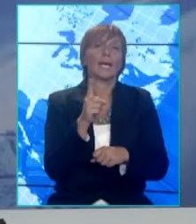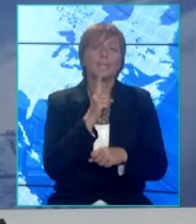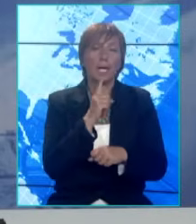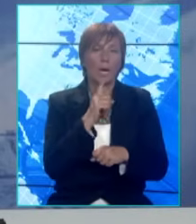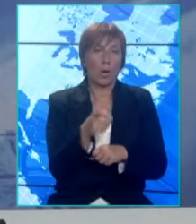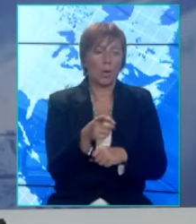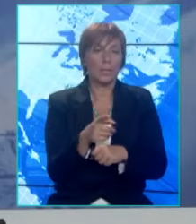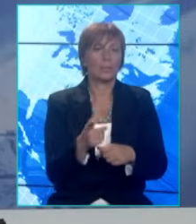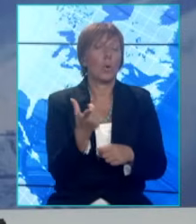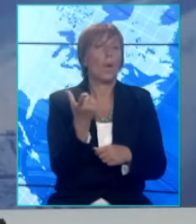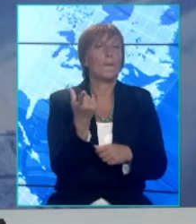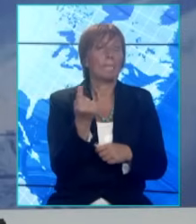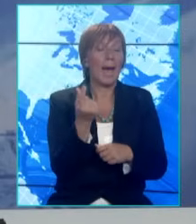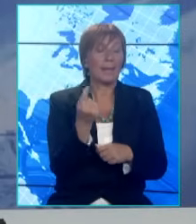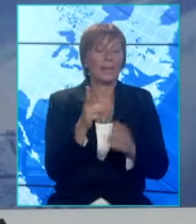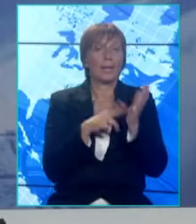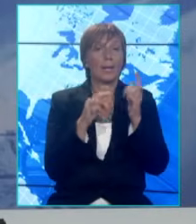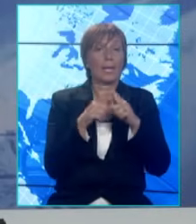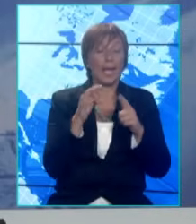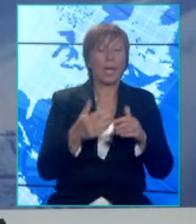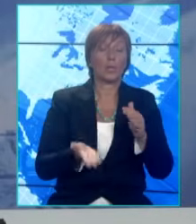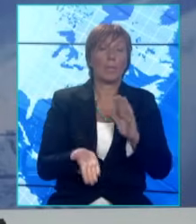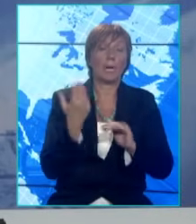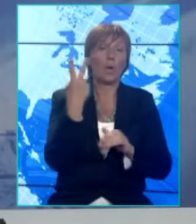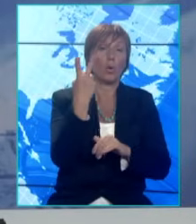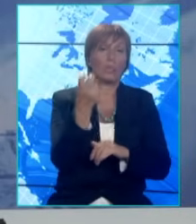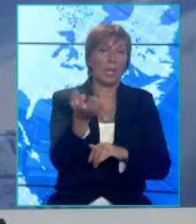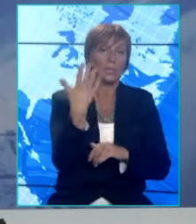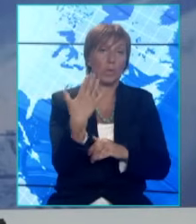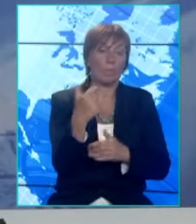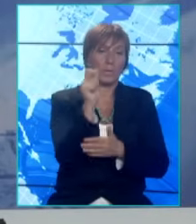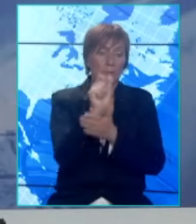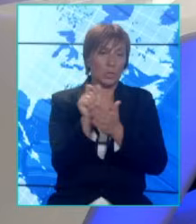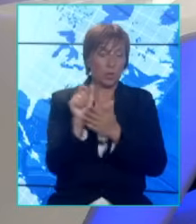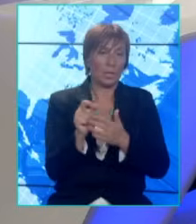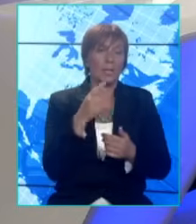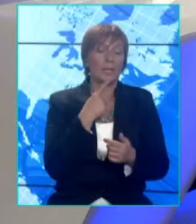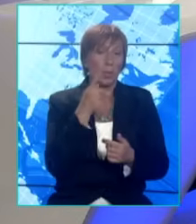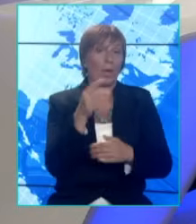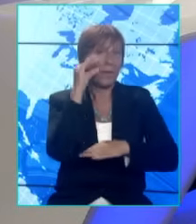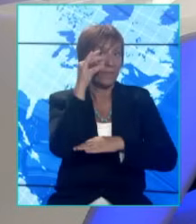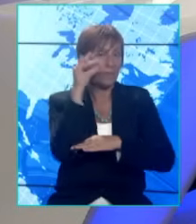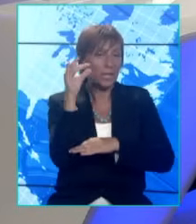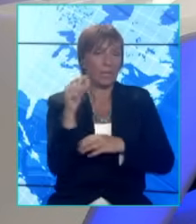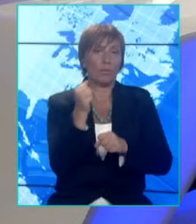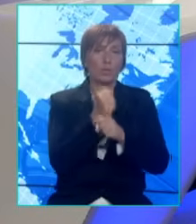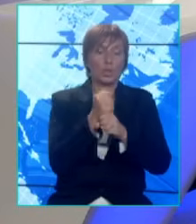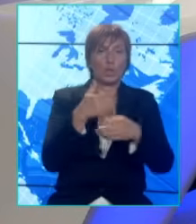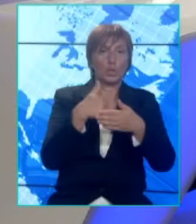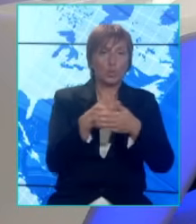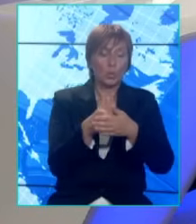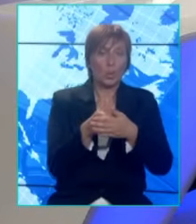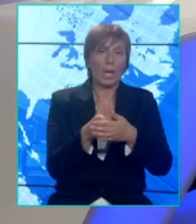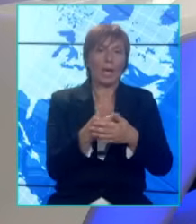partneri NATO-a sa preko 250 sudionika. Tako da i vidljivost suradnje, da i vidljivost